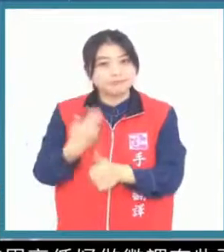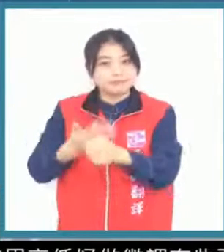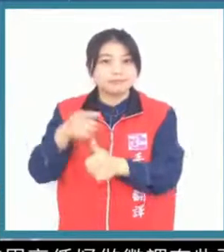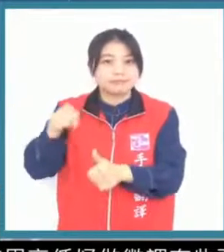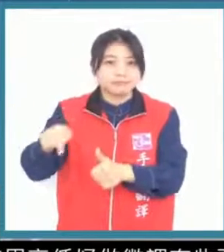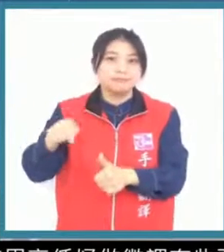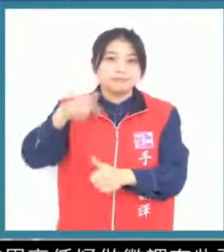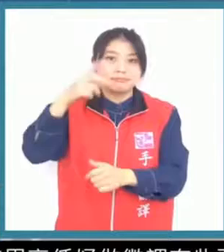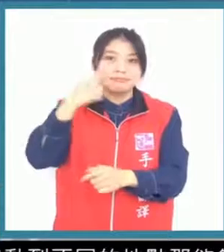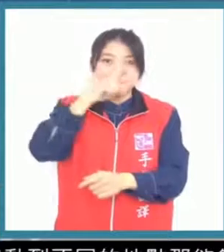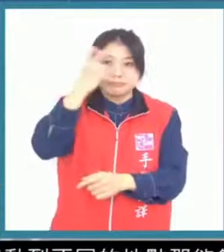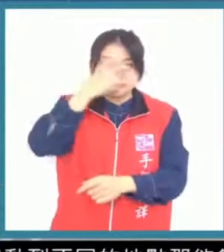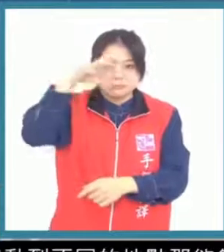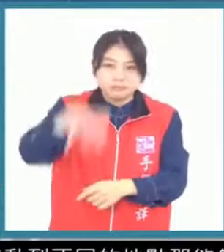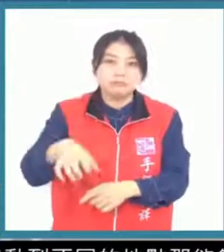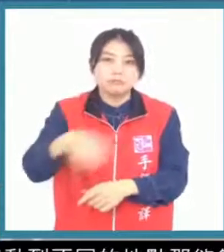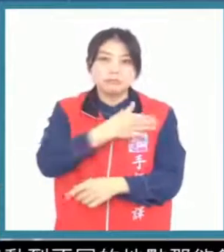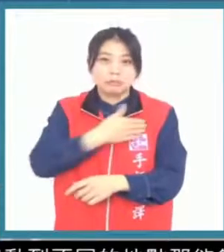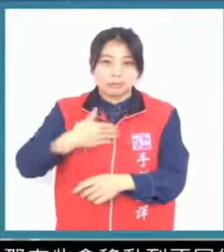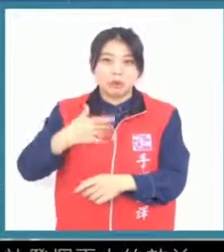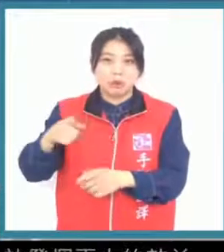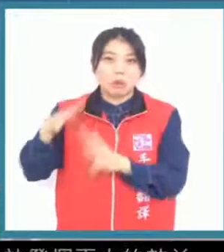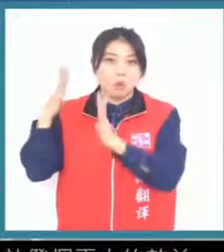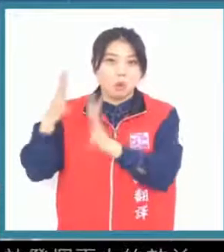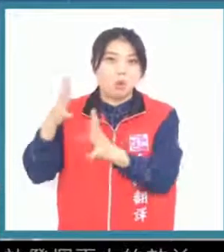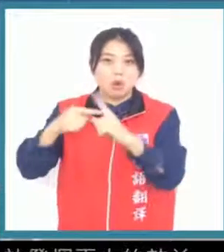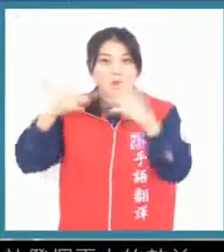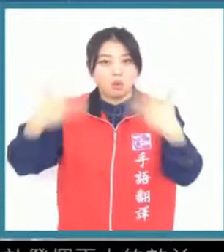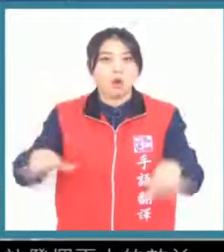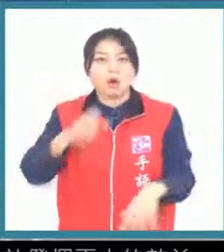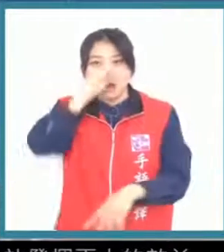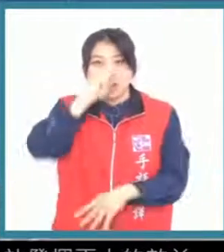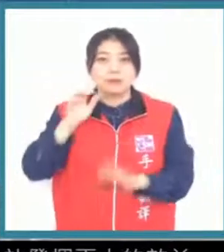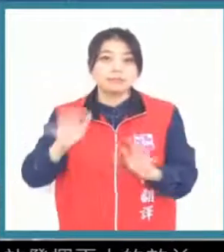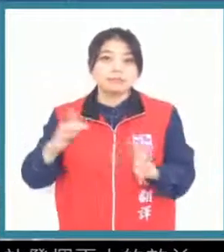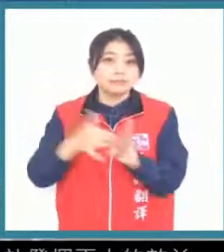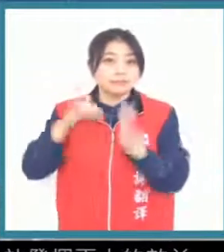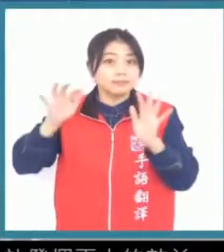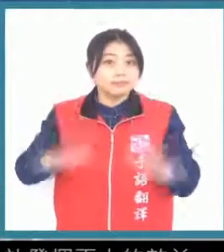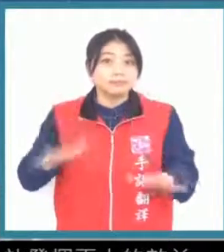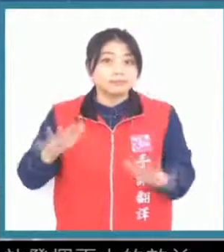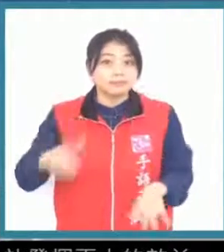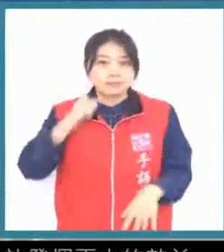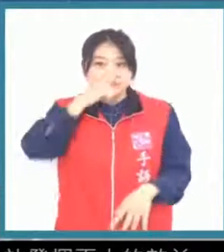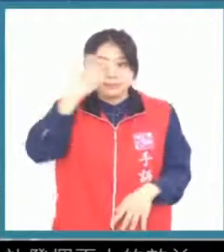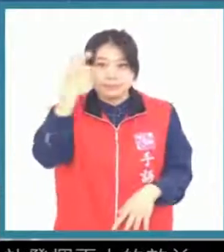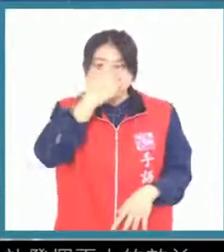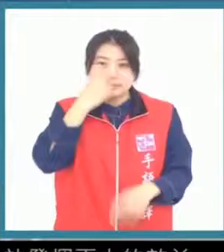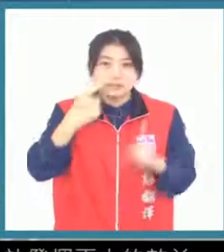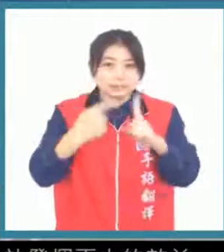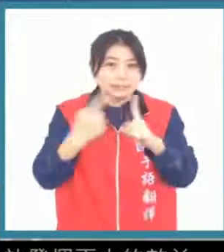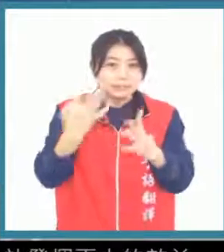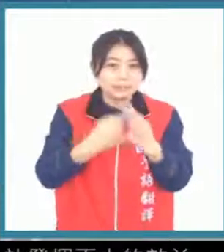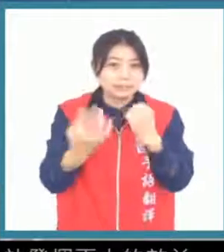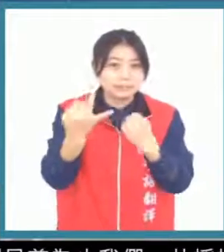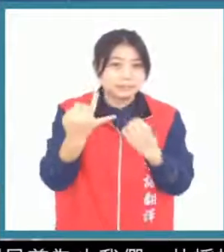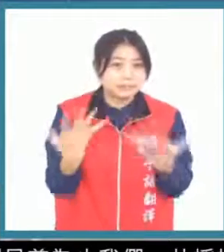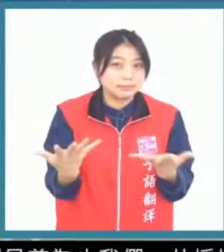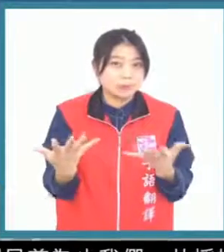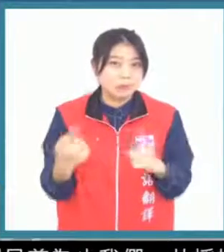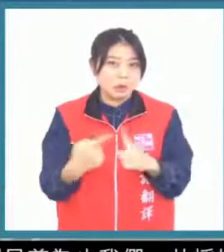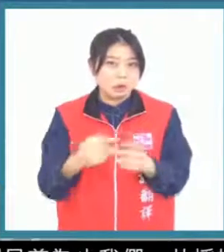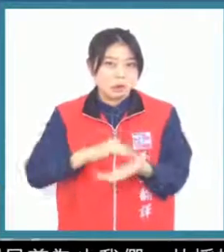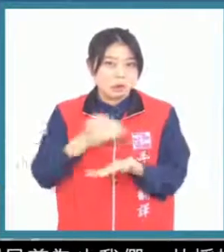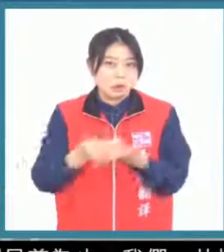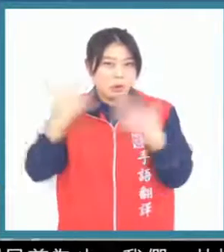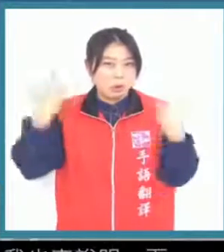发挥更大的效益。那到目前为止，我们一共采检的数量也很庞大，我也来说明一下。